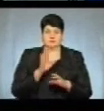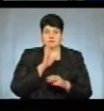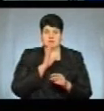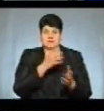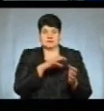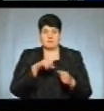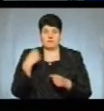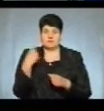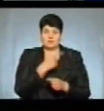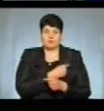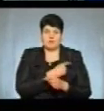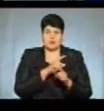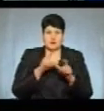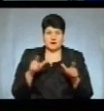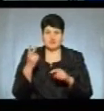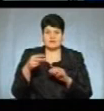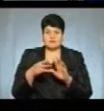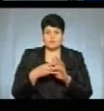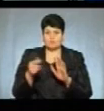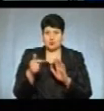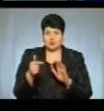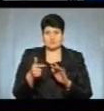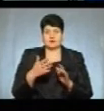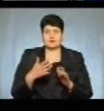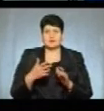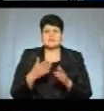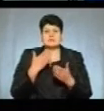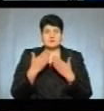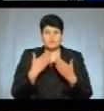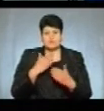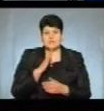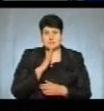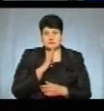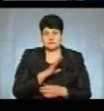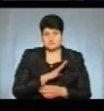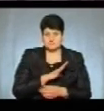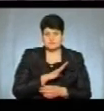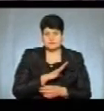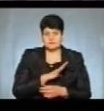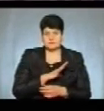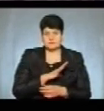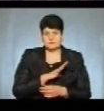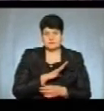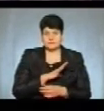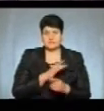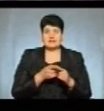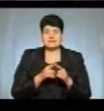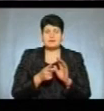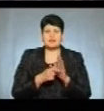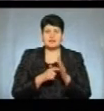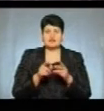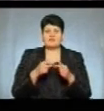обласну університетську лікарню. 28 грудня наші кореспонденти спілкувалися з жінкою. Це палата у